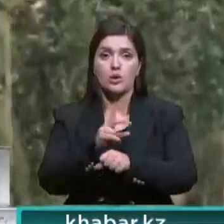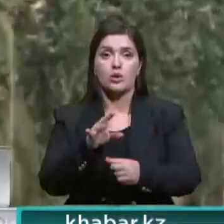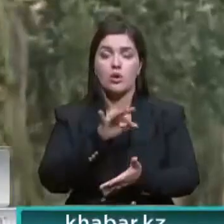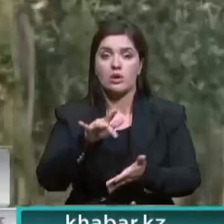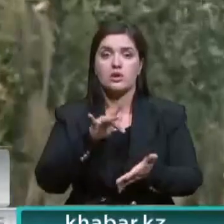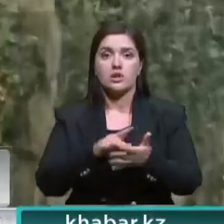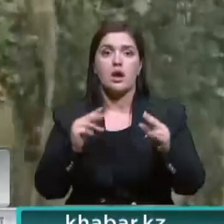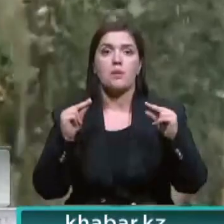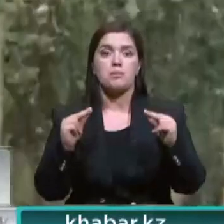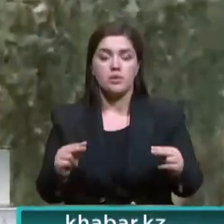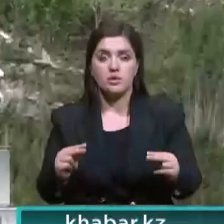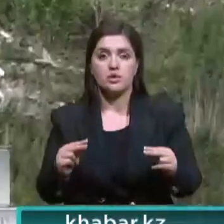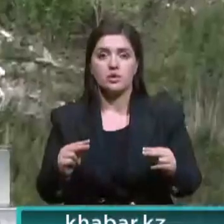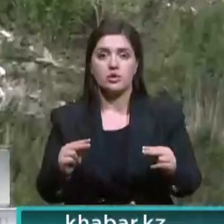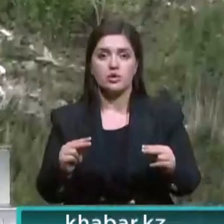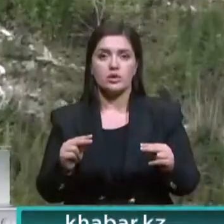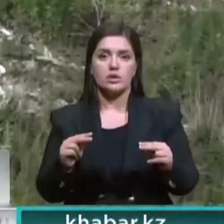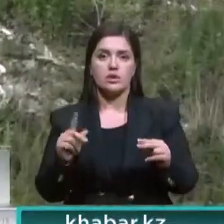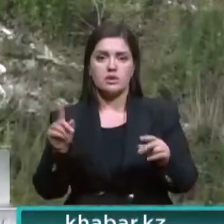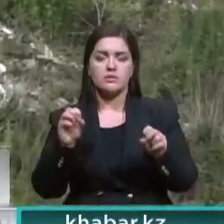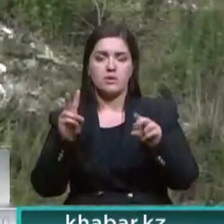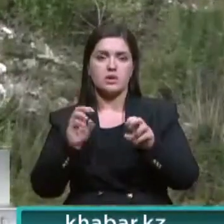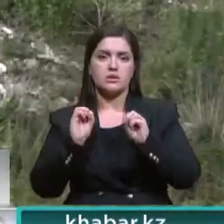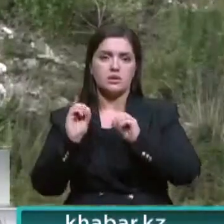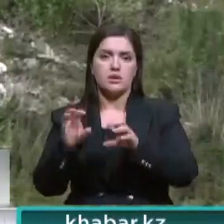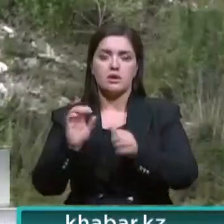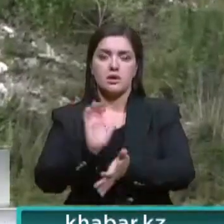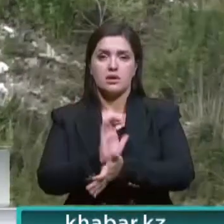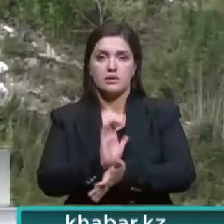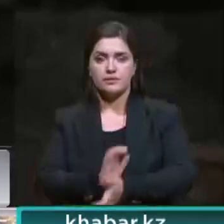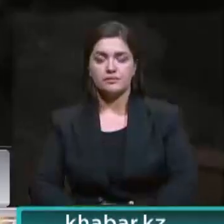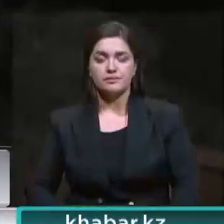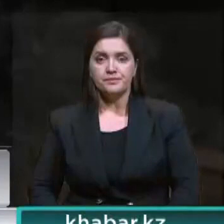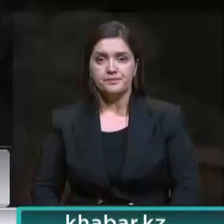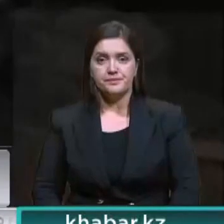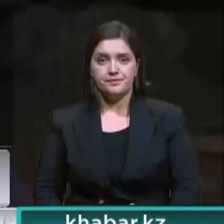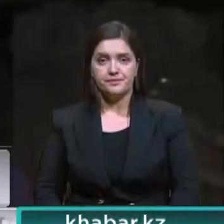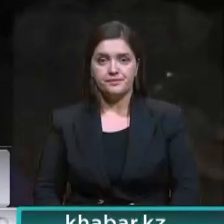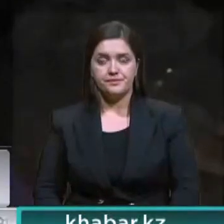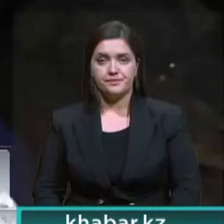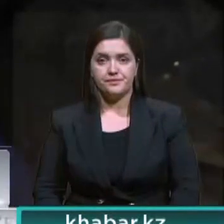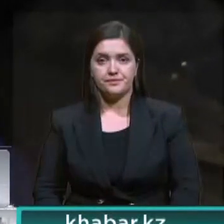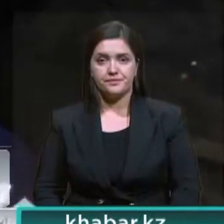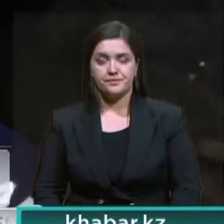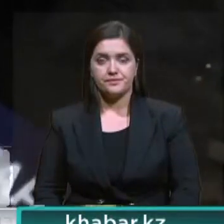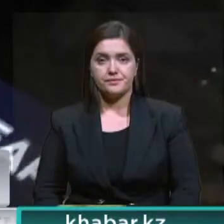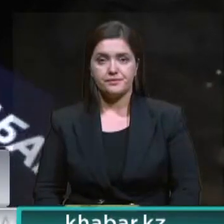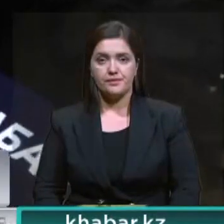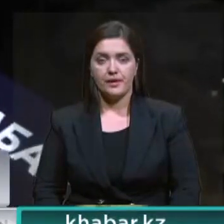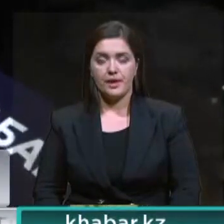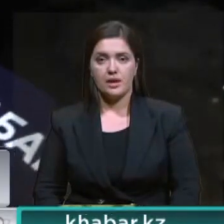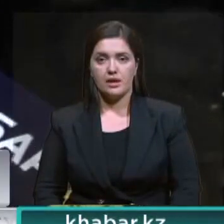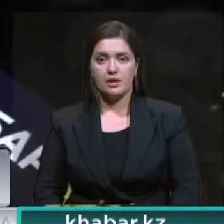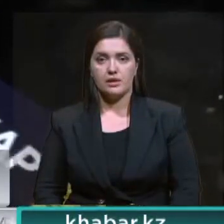горожане признают, что целенаправленно забивают овраг отходами. Откуда мусор-то во враге? Ну все валим туда. А чего